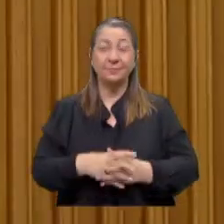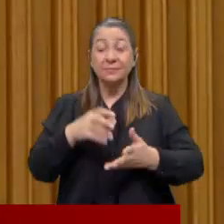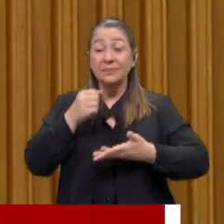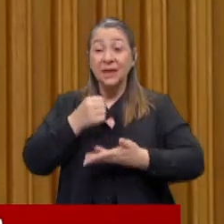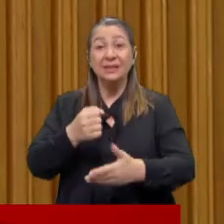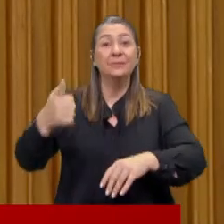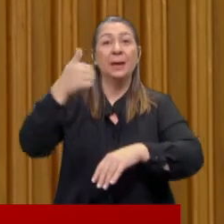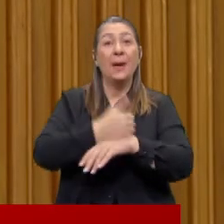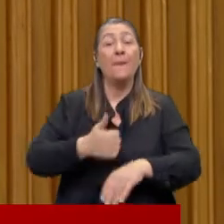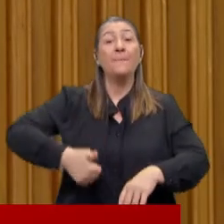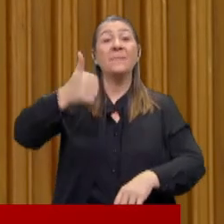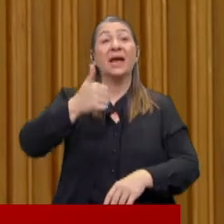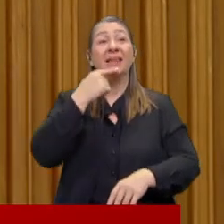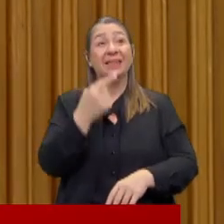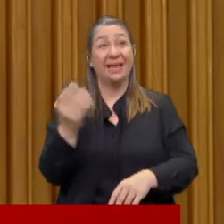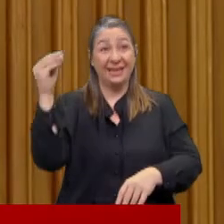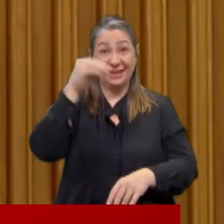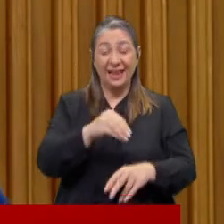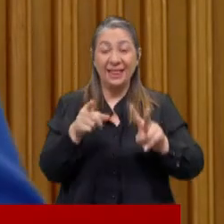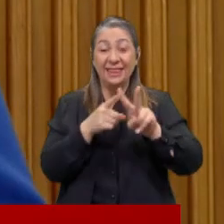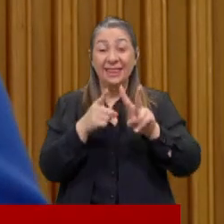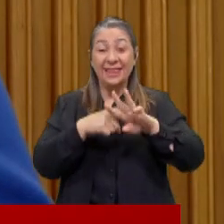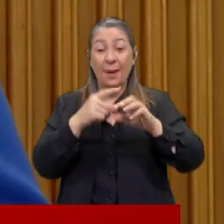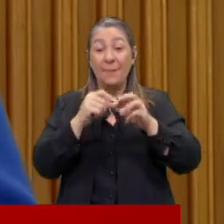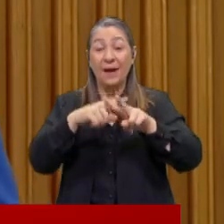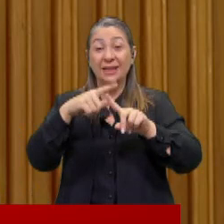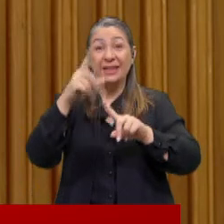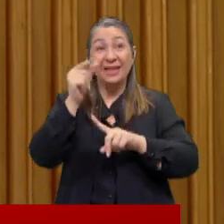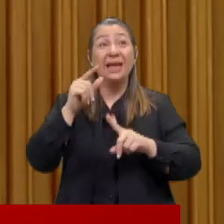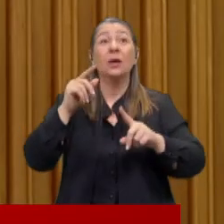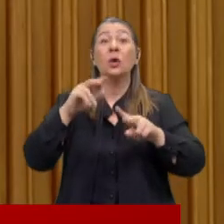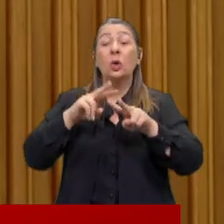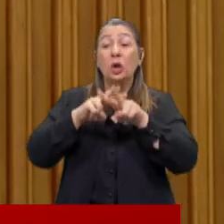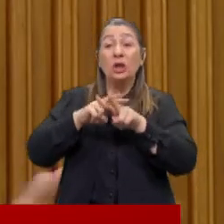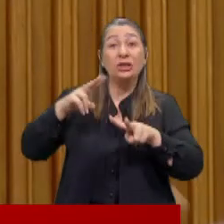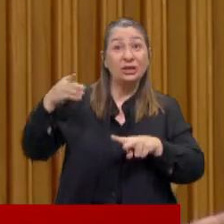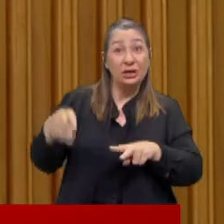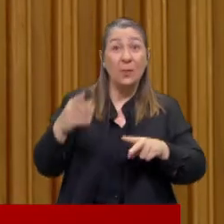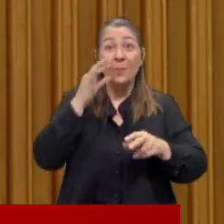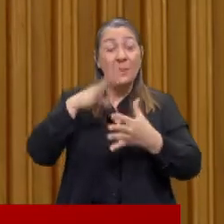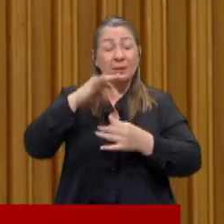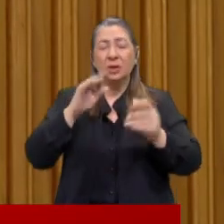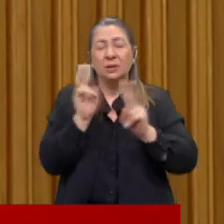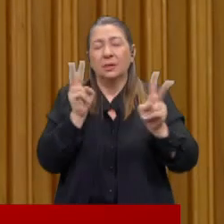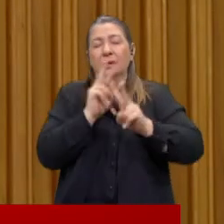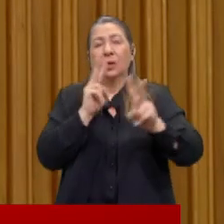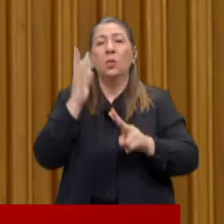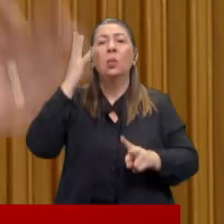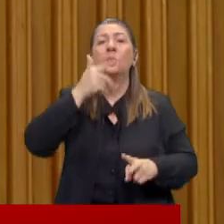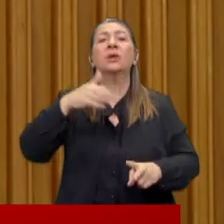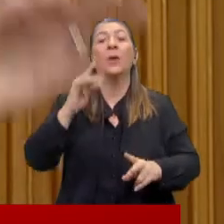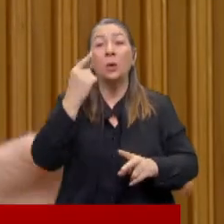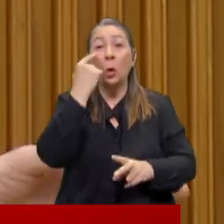Hazinenin başına bakan diye getirdiğin Nebati kuyruklu yıldızı, milletimiz çarpıldıkça